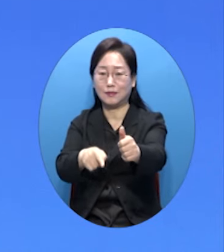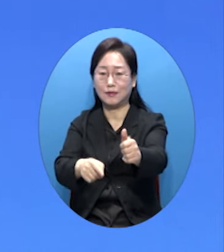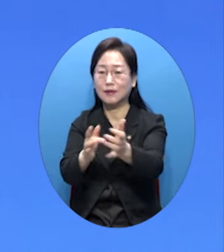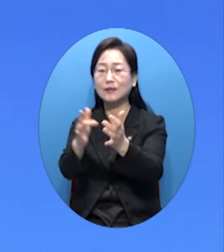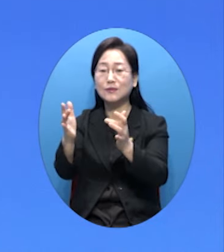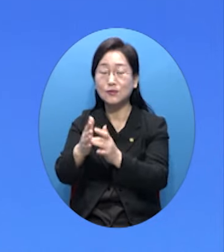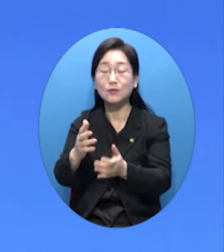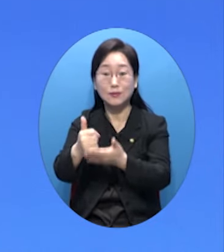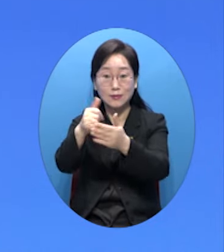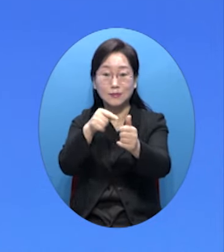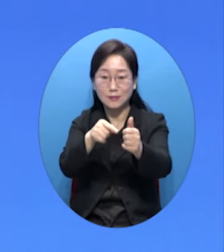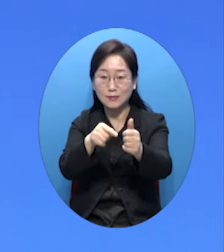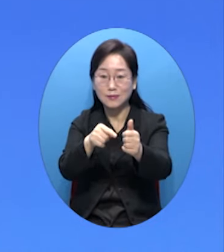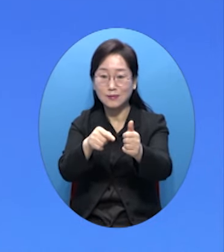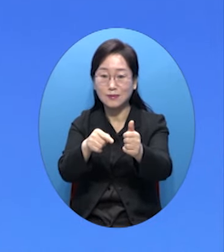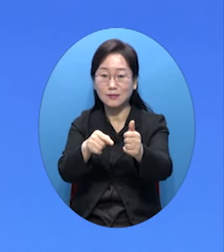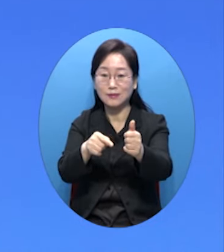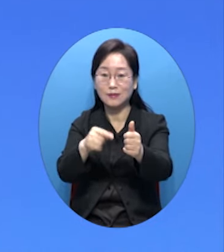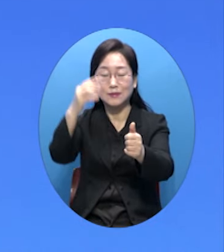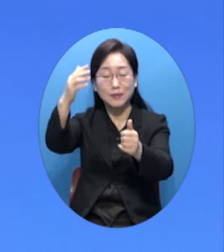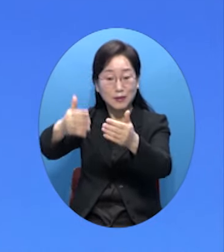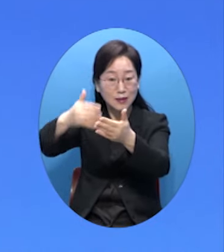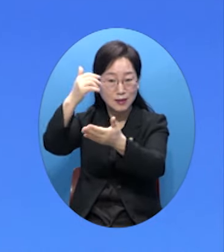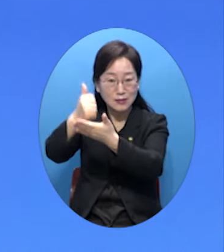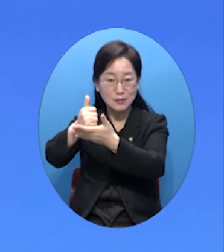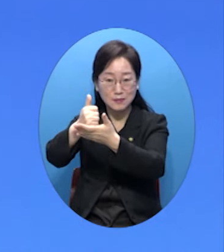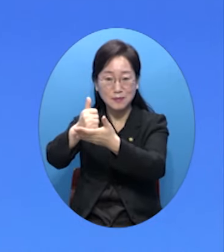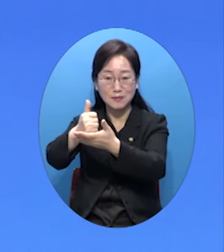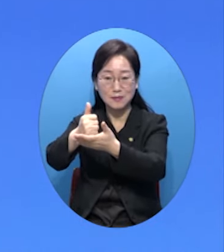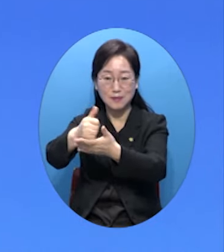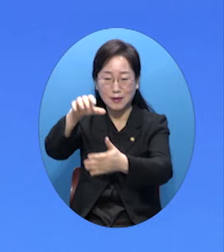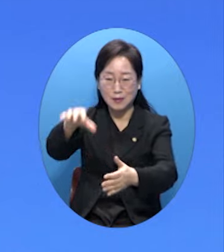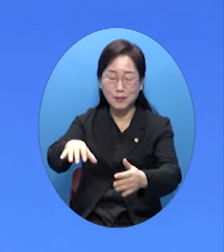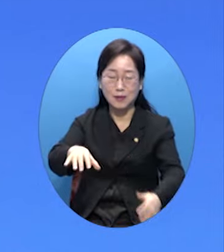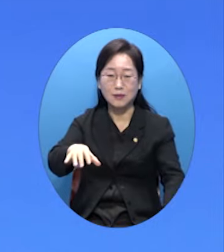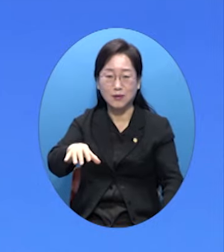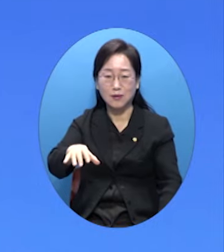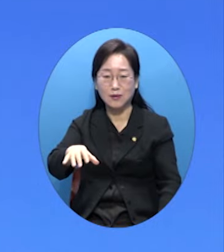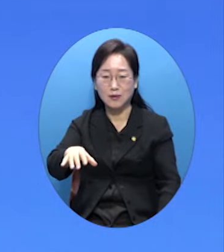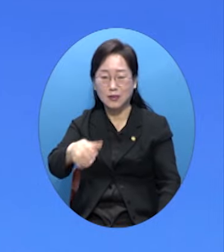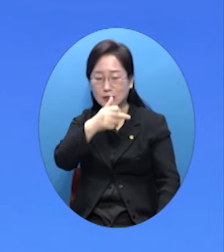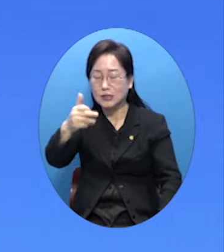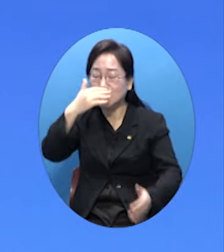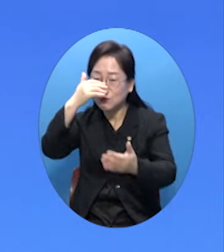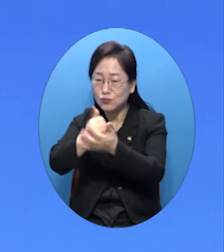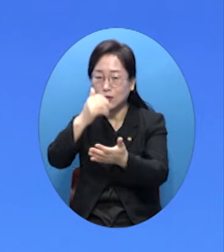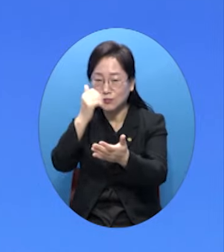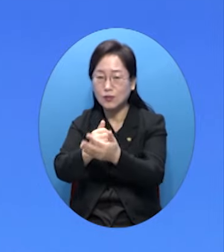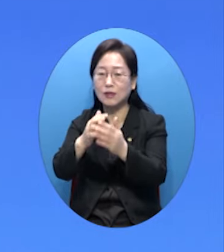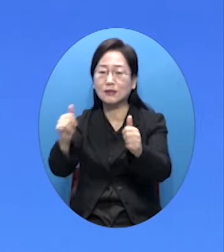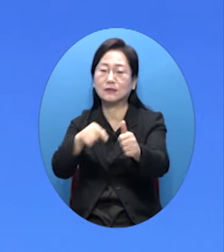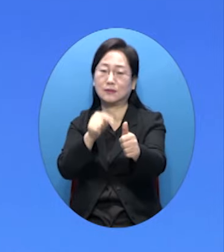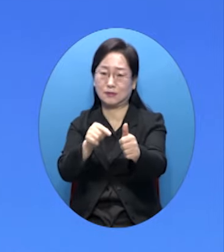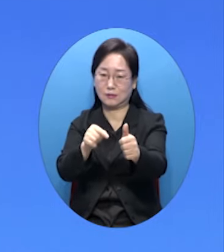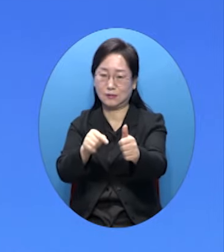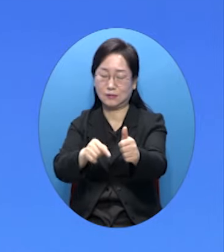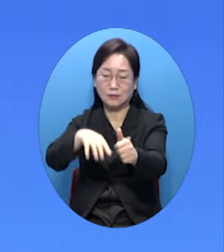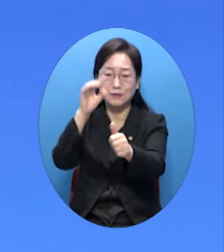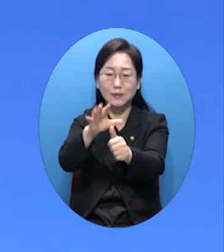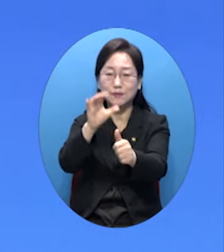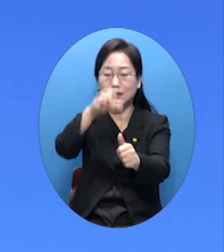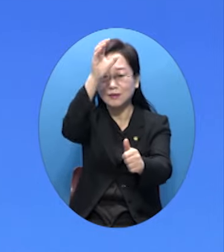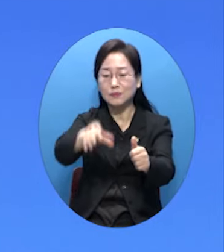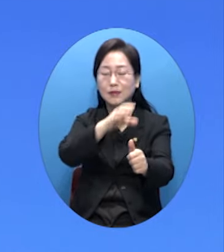예수님이 하나님 앞에서 큰 죄인으로 저들이 정죄해서 십자가